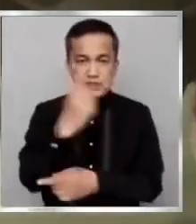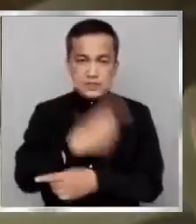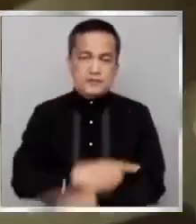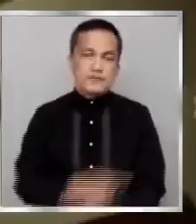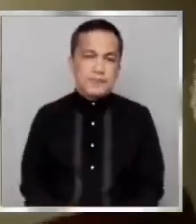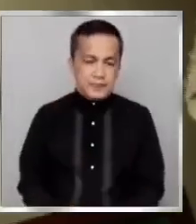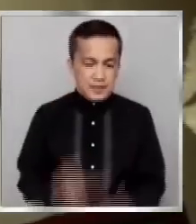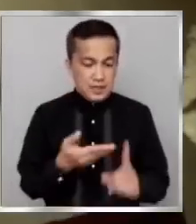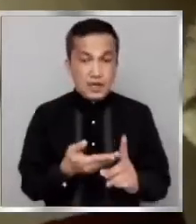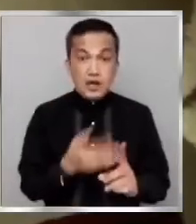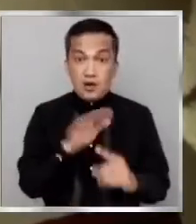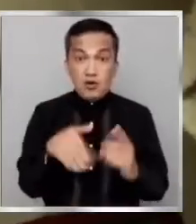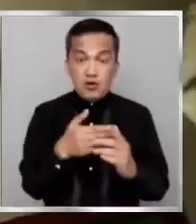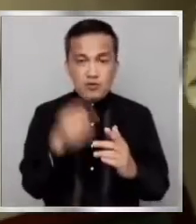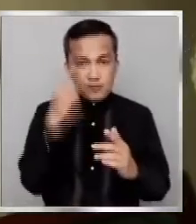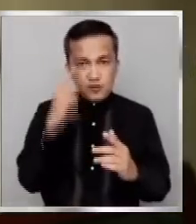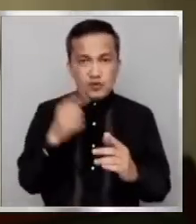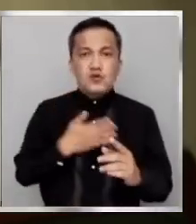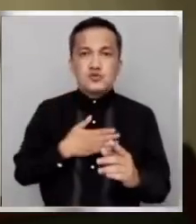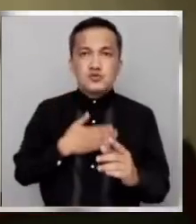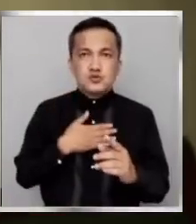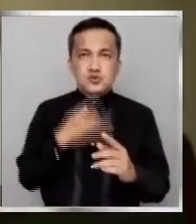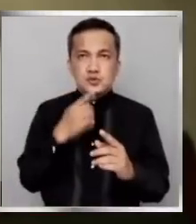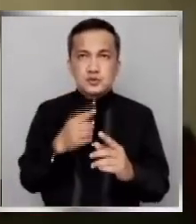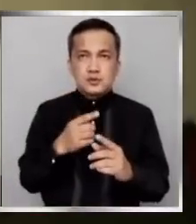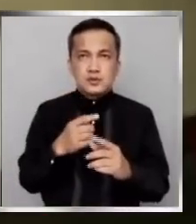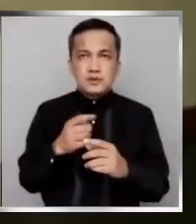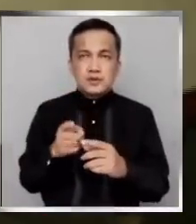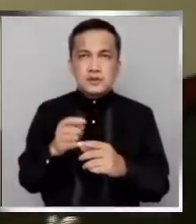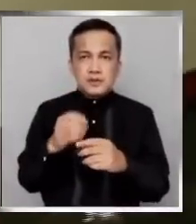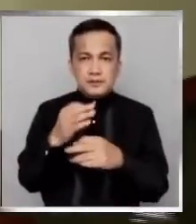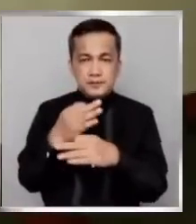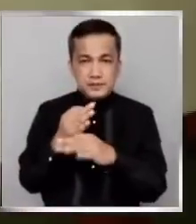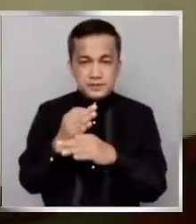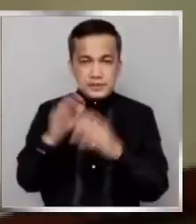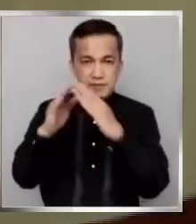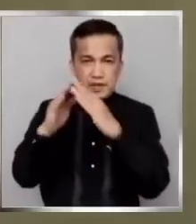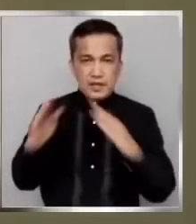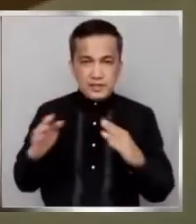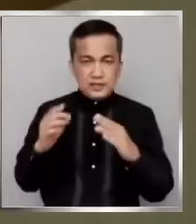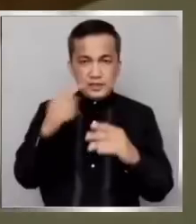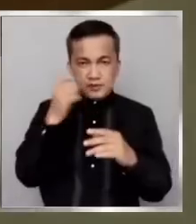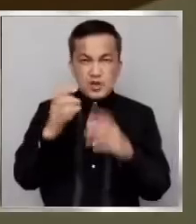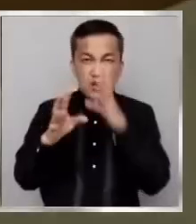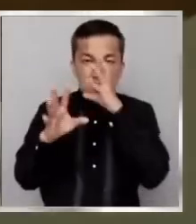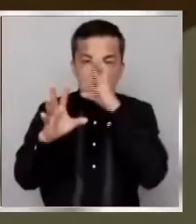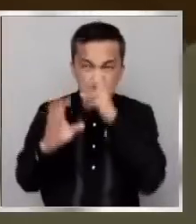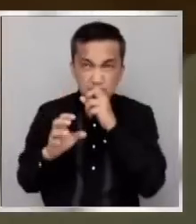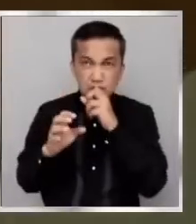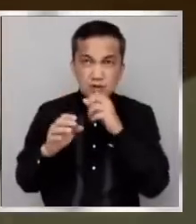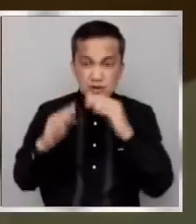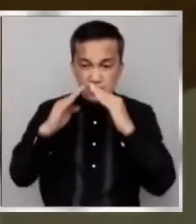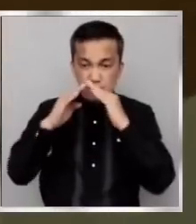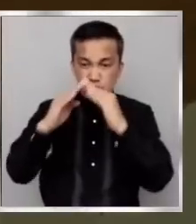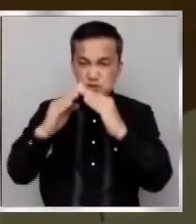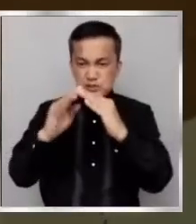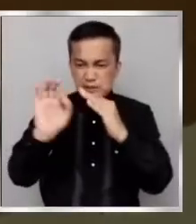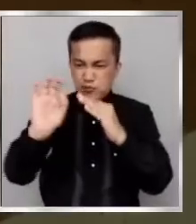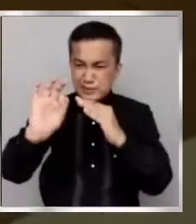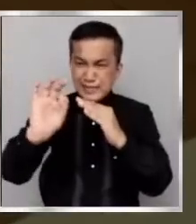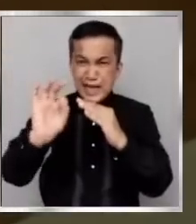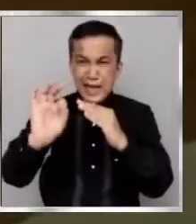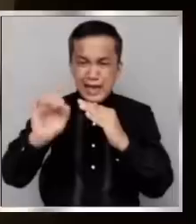ito para sa hangaring maipaayos ng kanyang bahay na dahil sa kalumaan, butas na ang bubong at may tulo